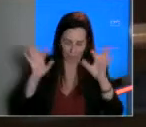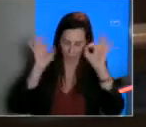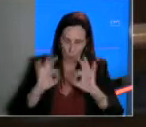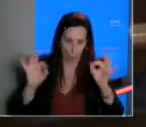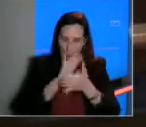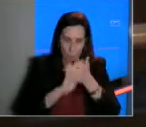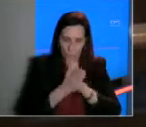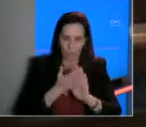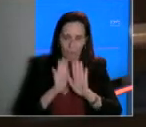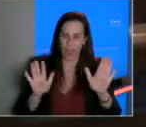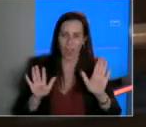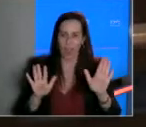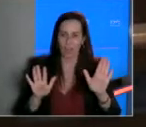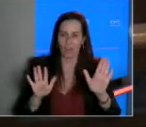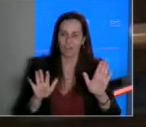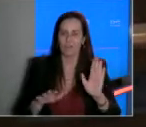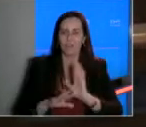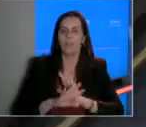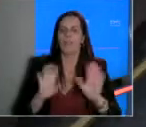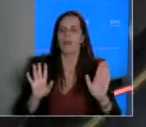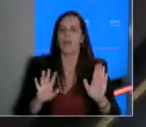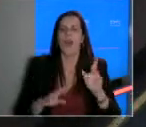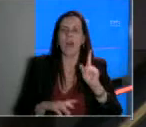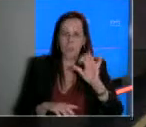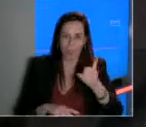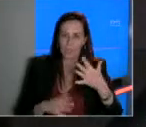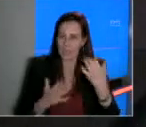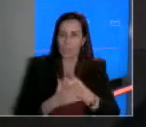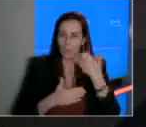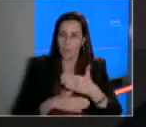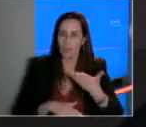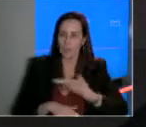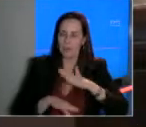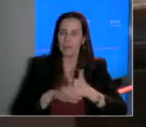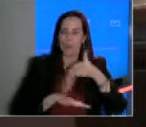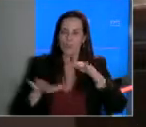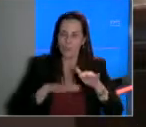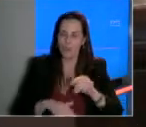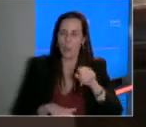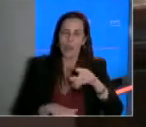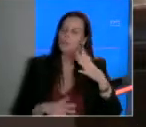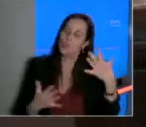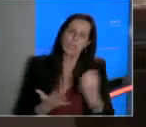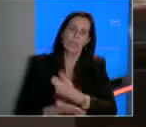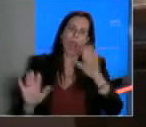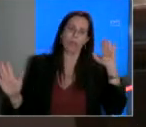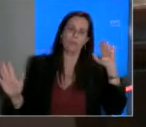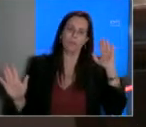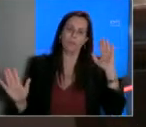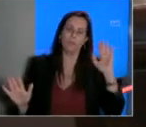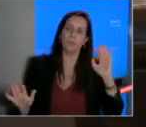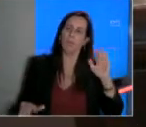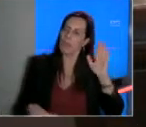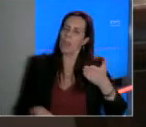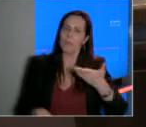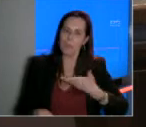מעל השעון שאומר, הנה הגיע היום, אבל אם הוא כן יצליח בסוף להתמנות ראש ממשלה, אז הוא עשה את הדרך המלך,